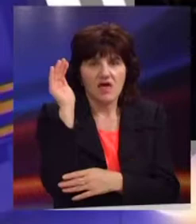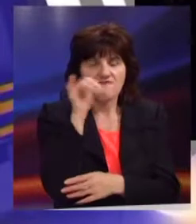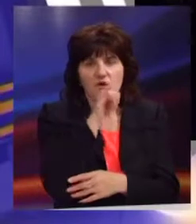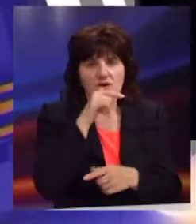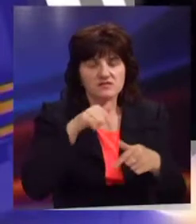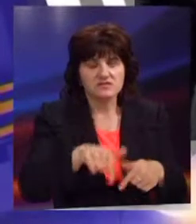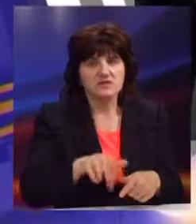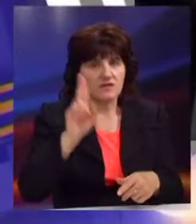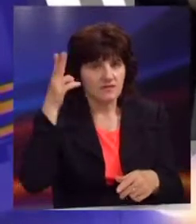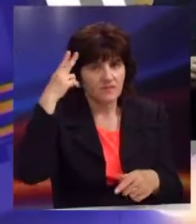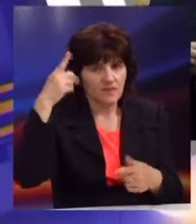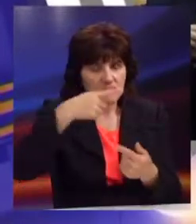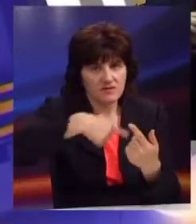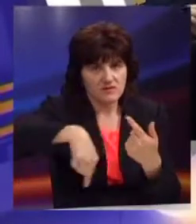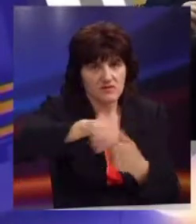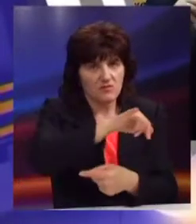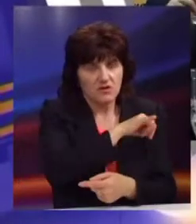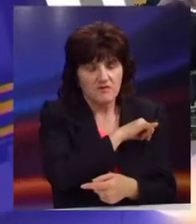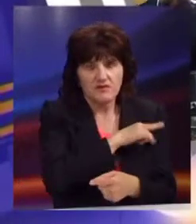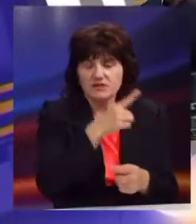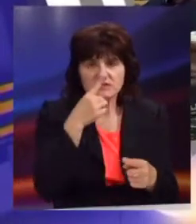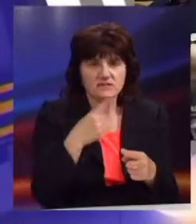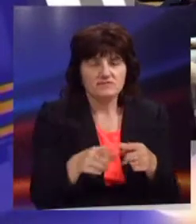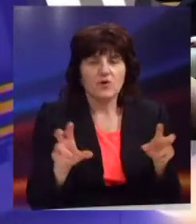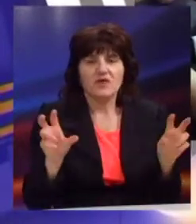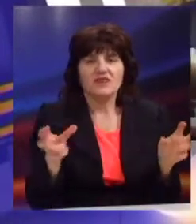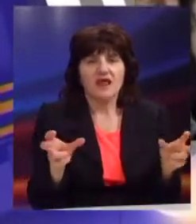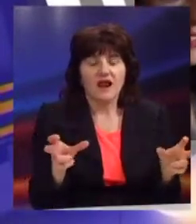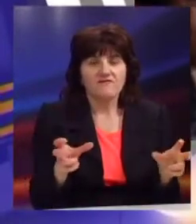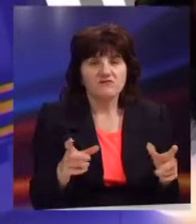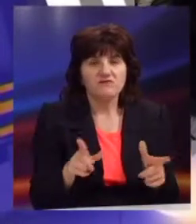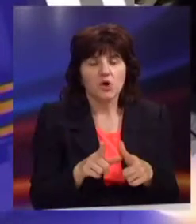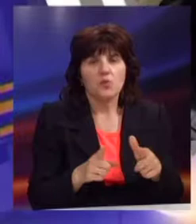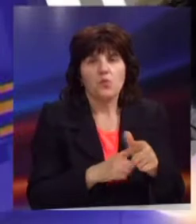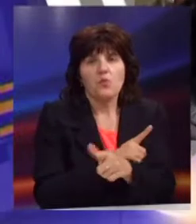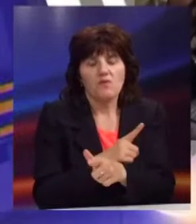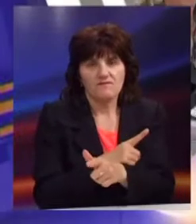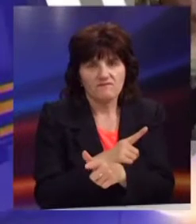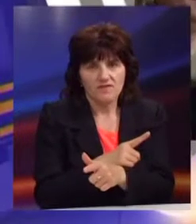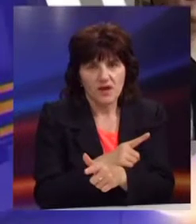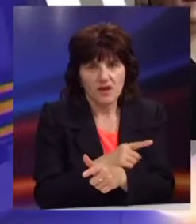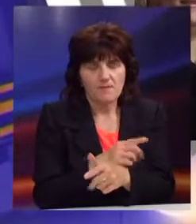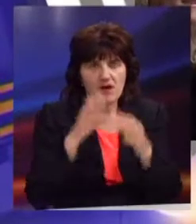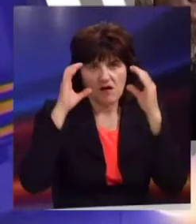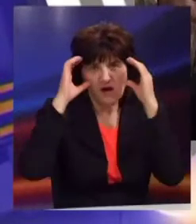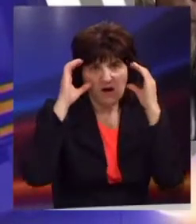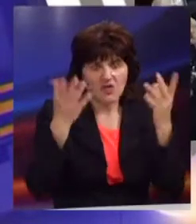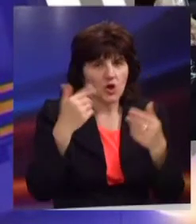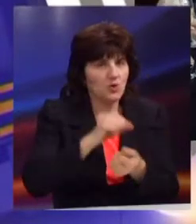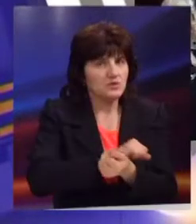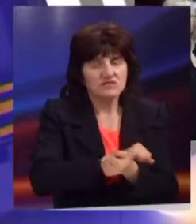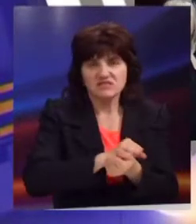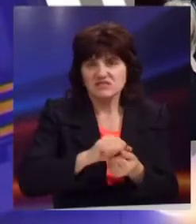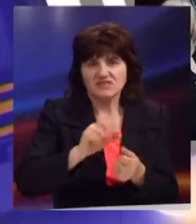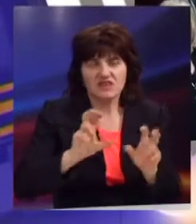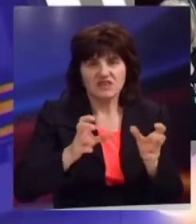ubedljivo najgledaniji program na području Severne Bačke, jer je radiotelevizija U-Eko u vreme emitovanja ove emisije gledanija od